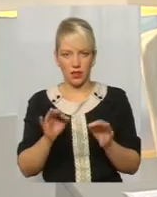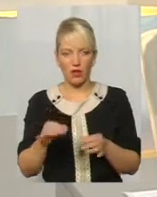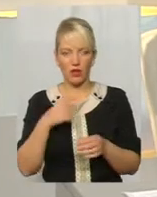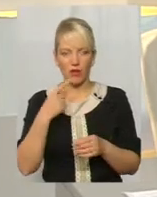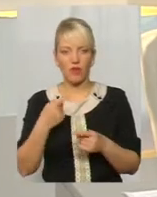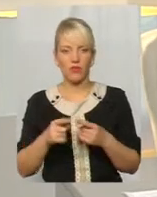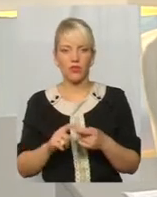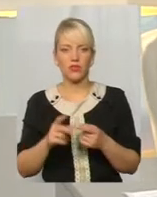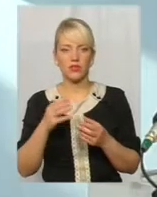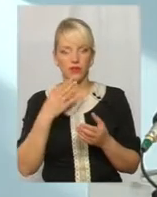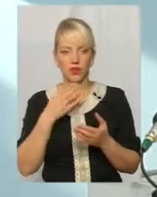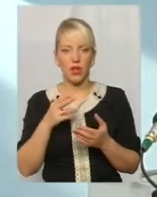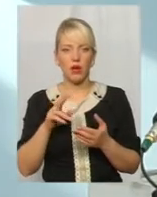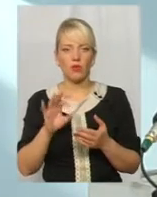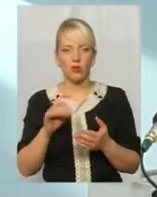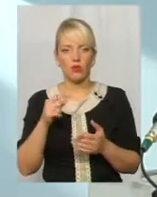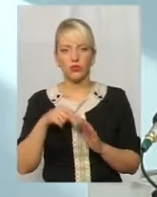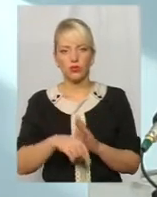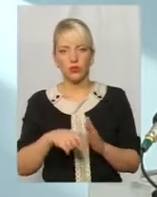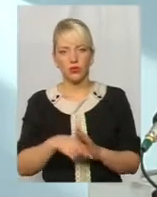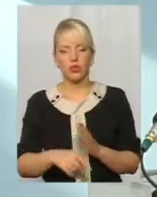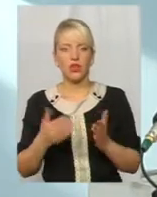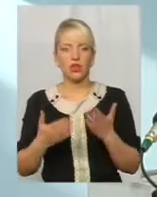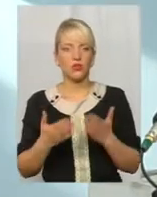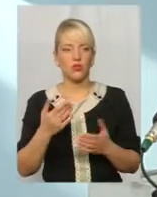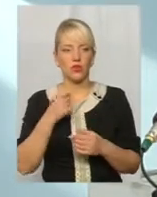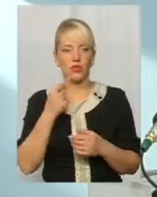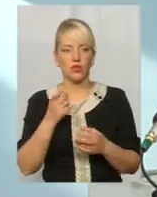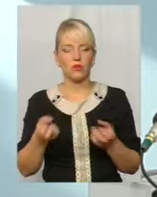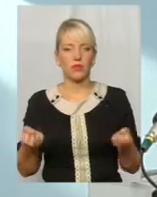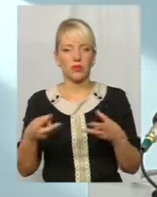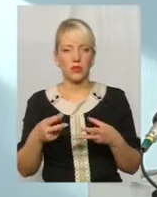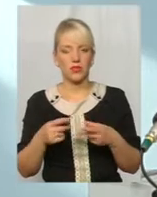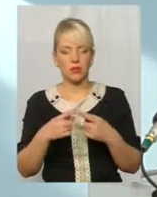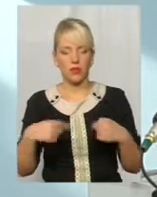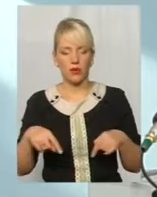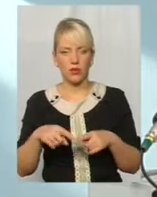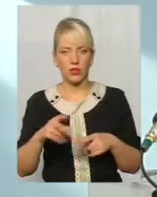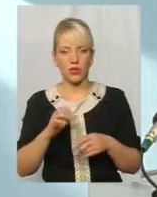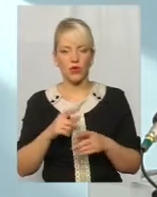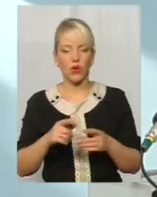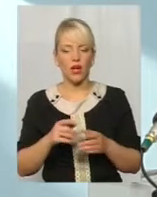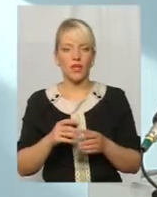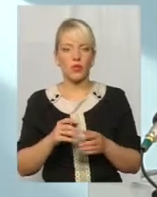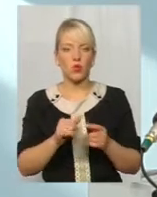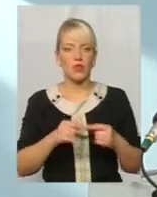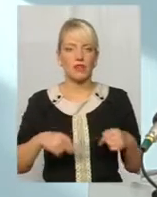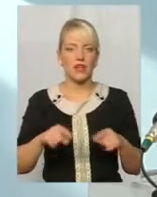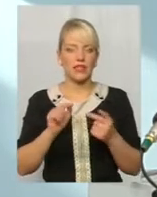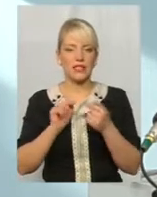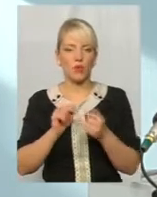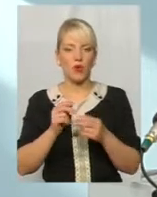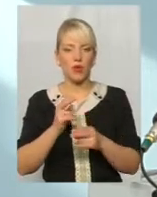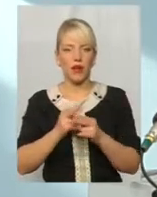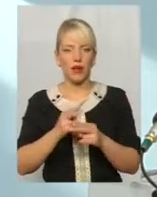законодавством і своїми положеннями. По суті, якщо говорити про ці спецпідрозділи у сфері запобігання корупції в кожному державному органі, він має